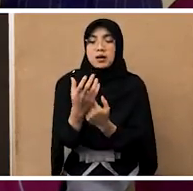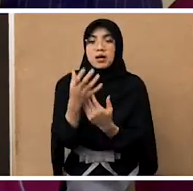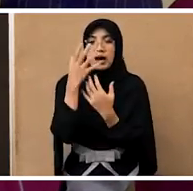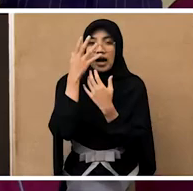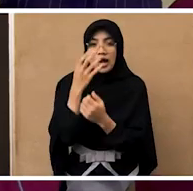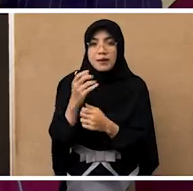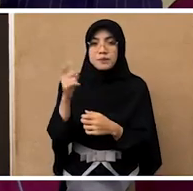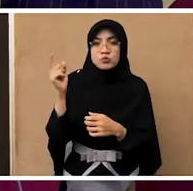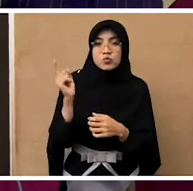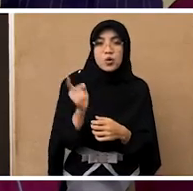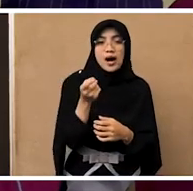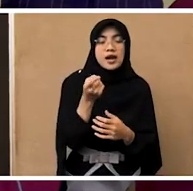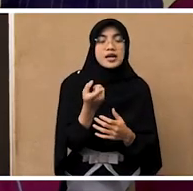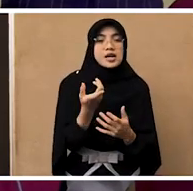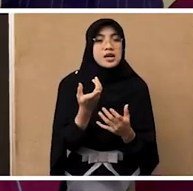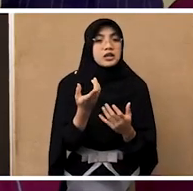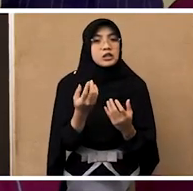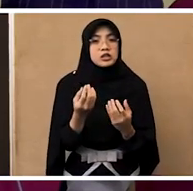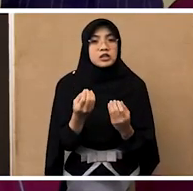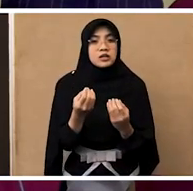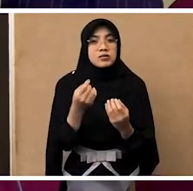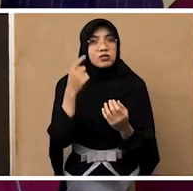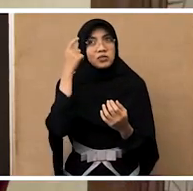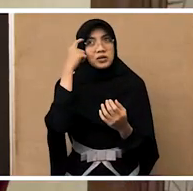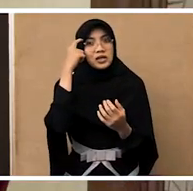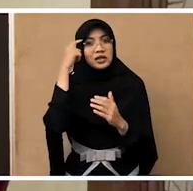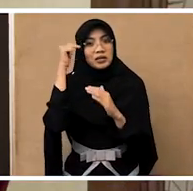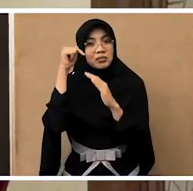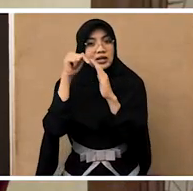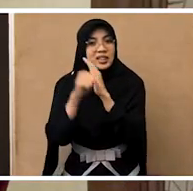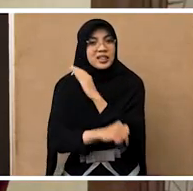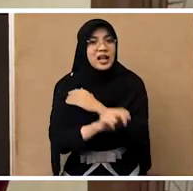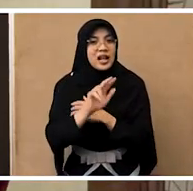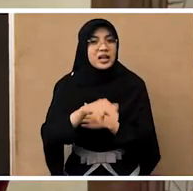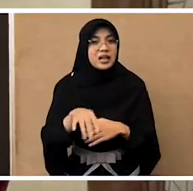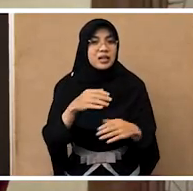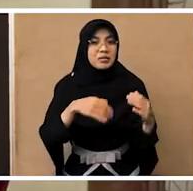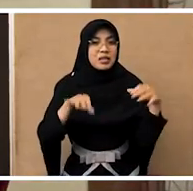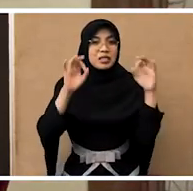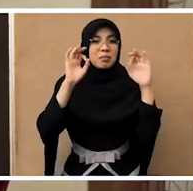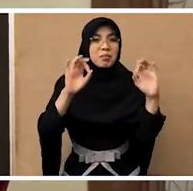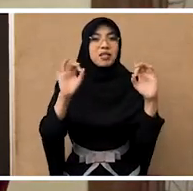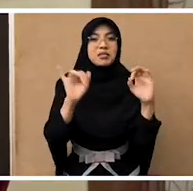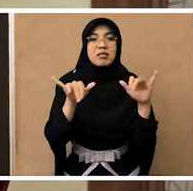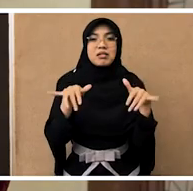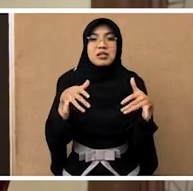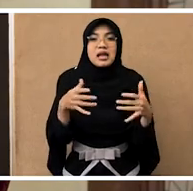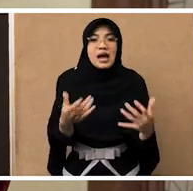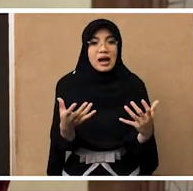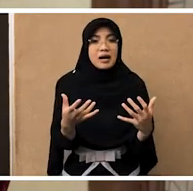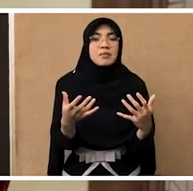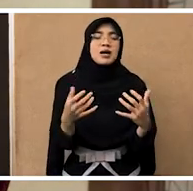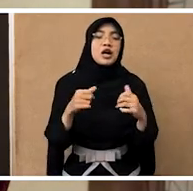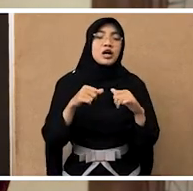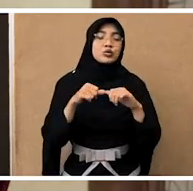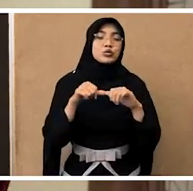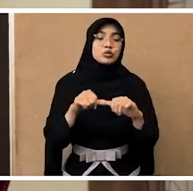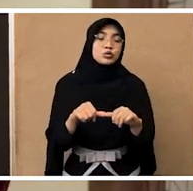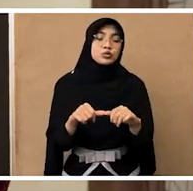apa ya pemikiran lebih dalam lagi lebih tepatnya akan seperti apa dan